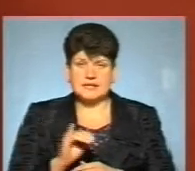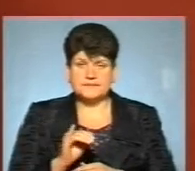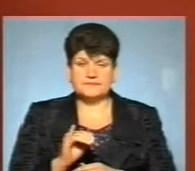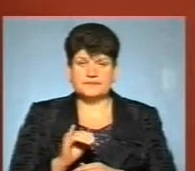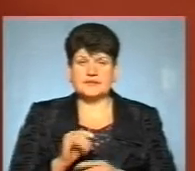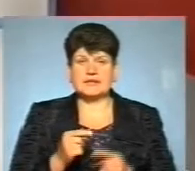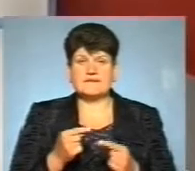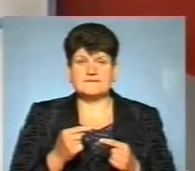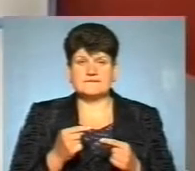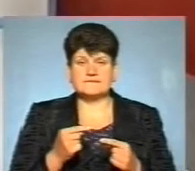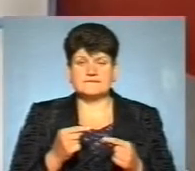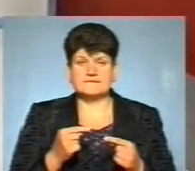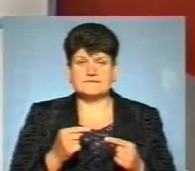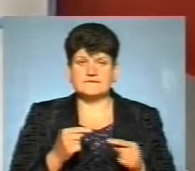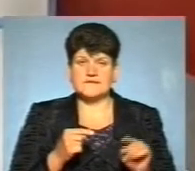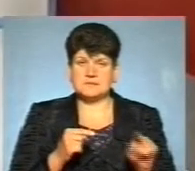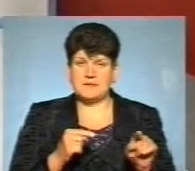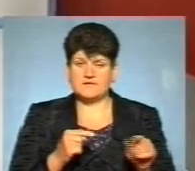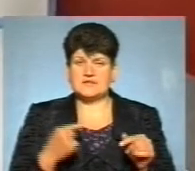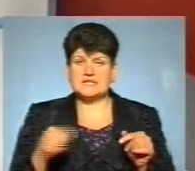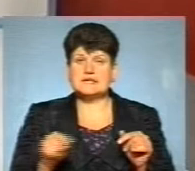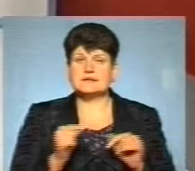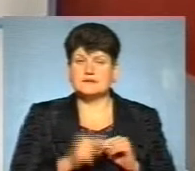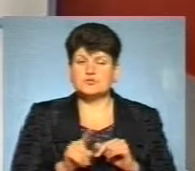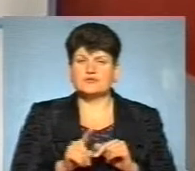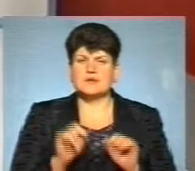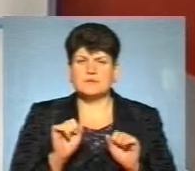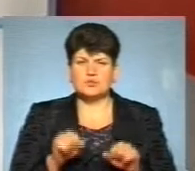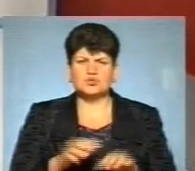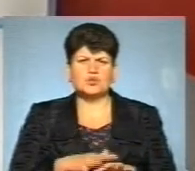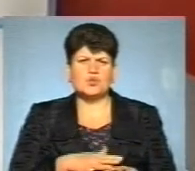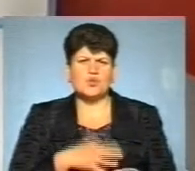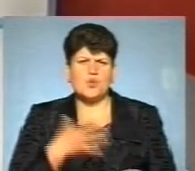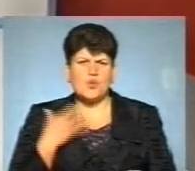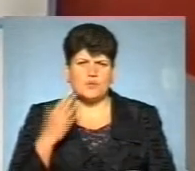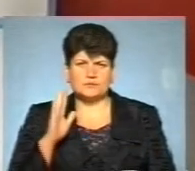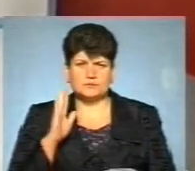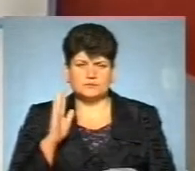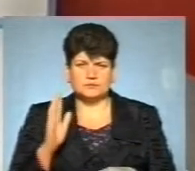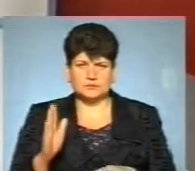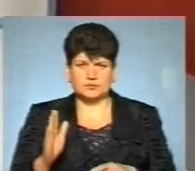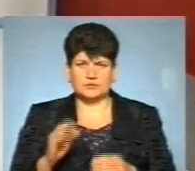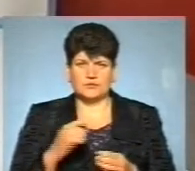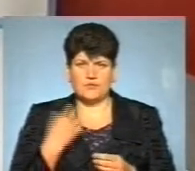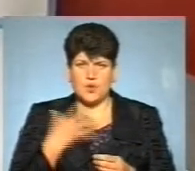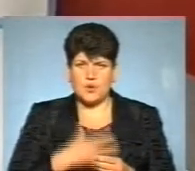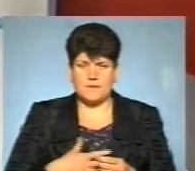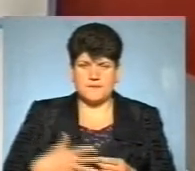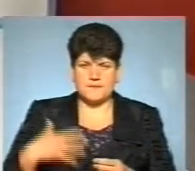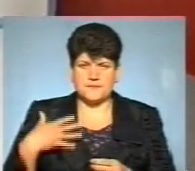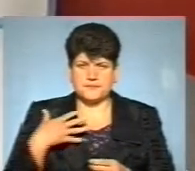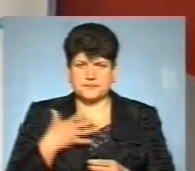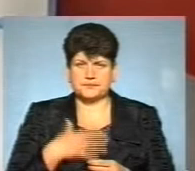на відміну від перших, вони здатні дуже довго зберігатися і циркулювати